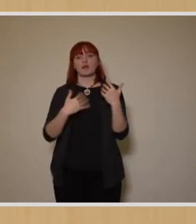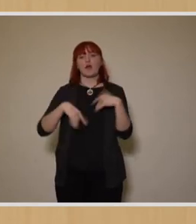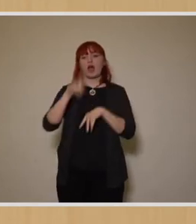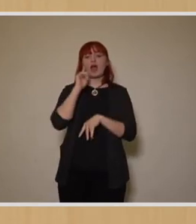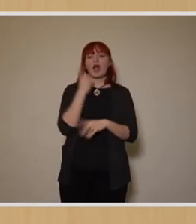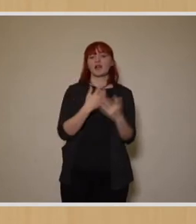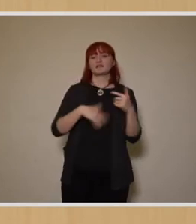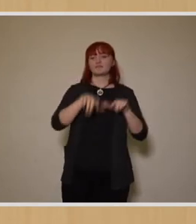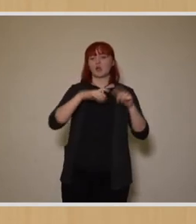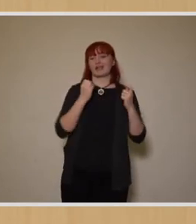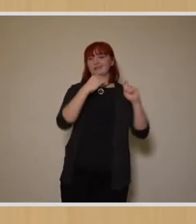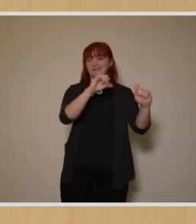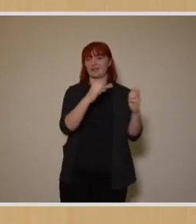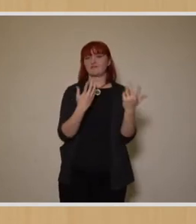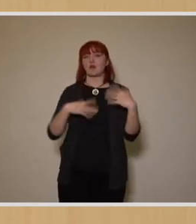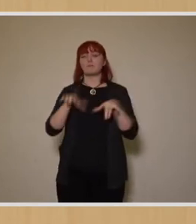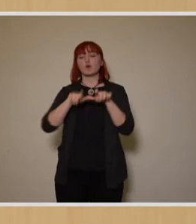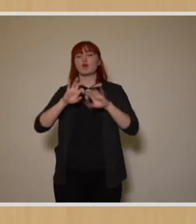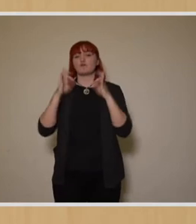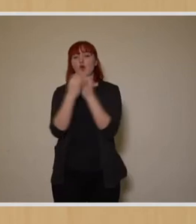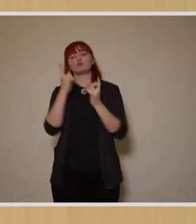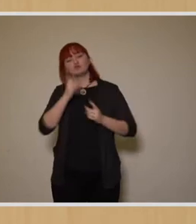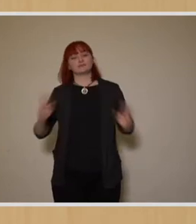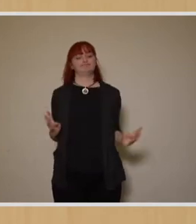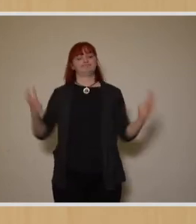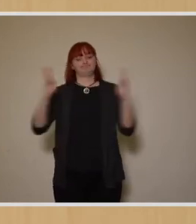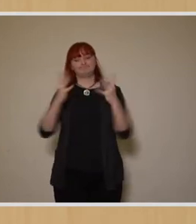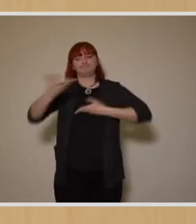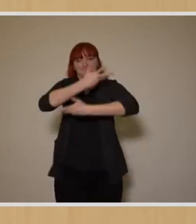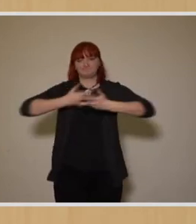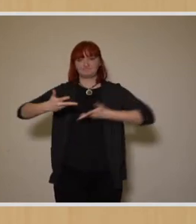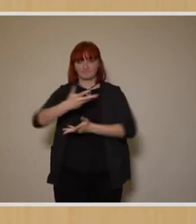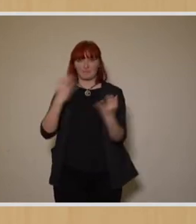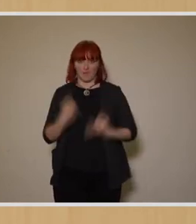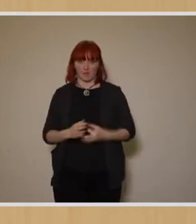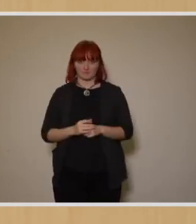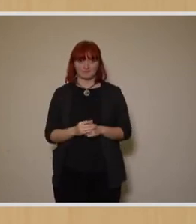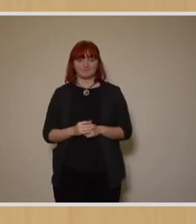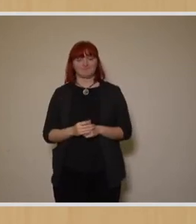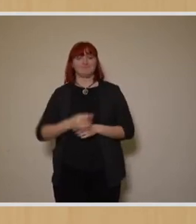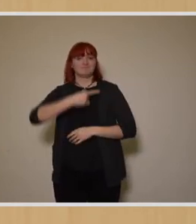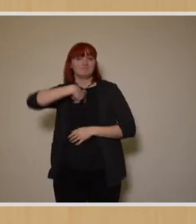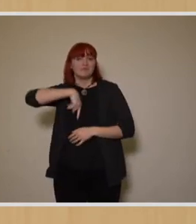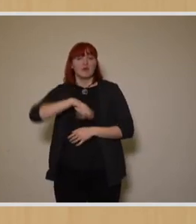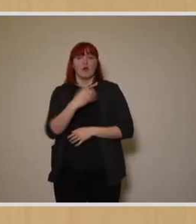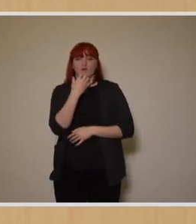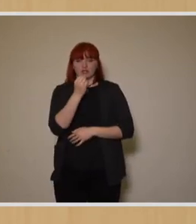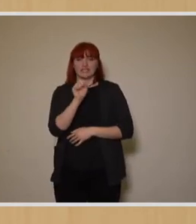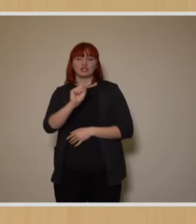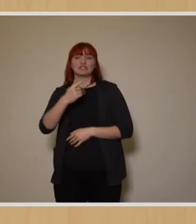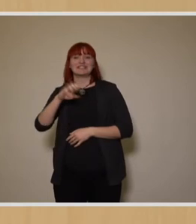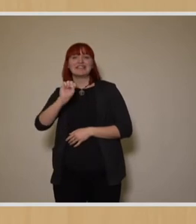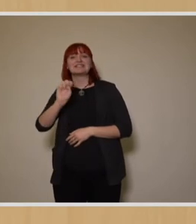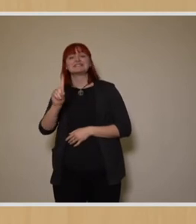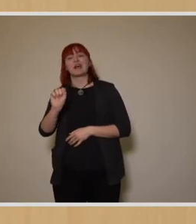im Rahmen dieses Bürgerforums offen diskutiert werden können. Wir begrüßen ausdrücklich, dass die Stesat